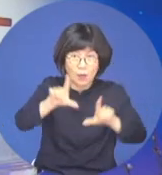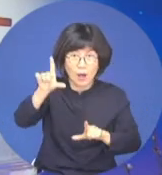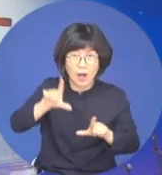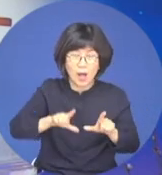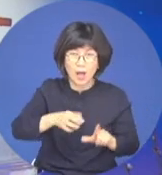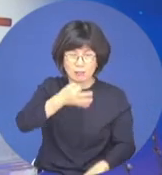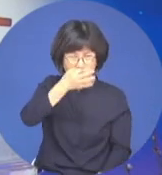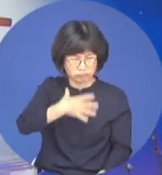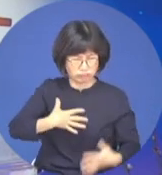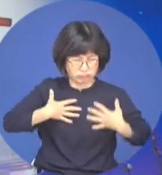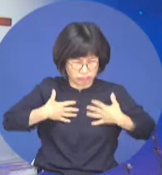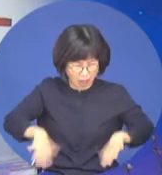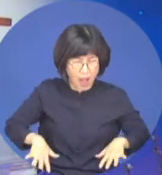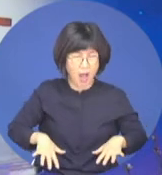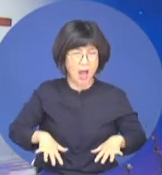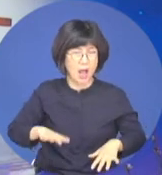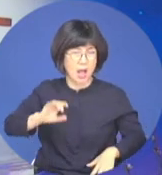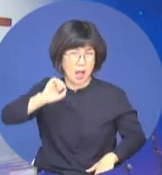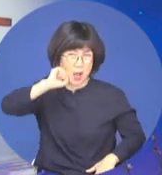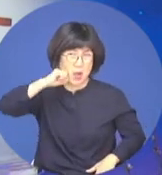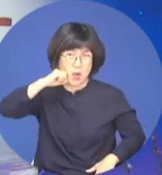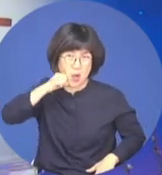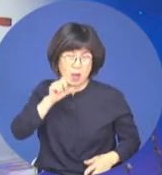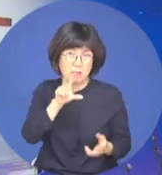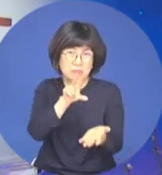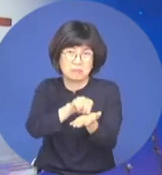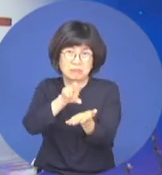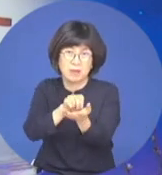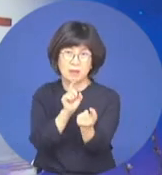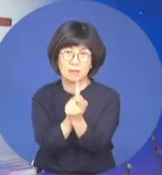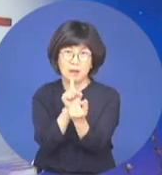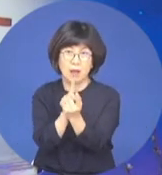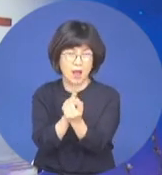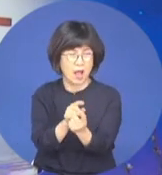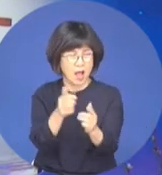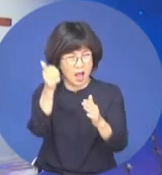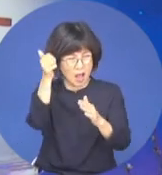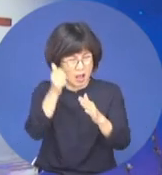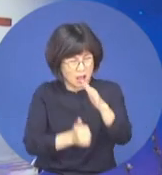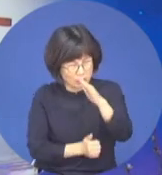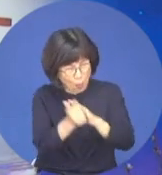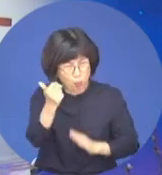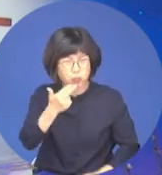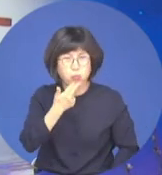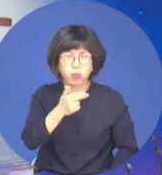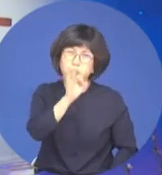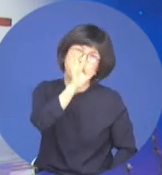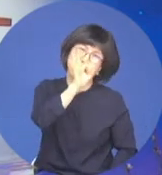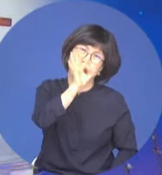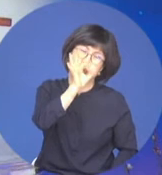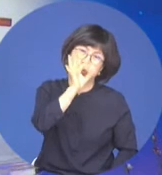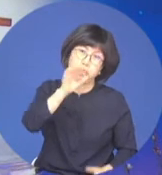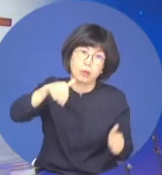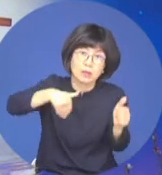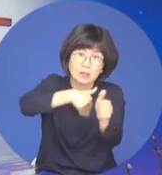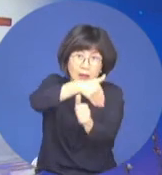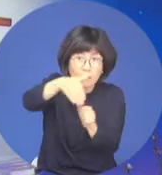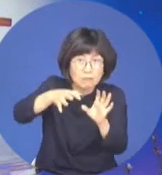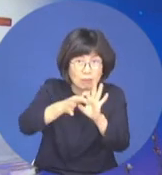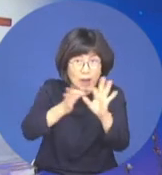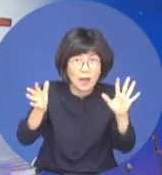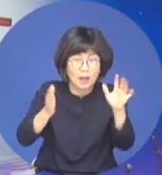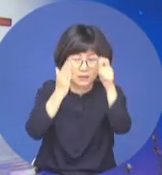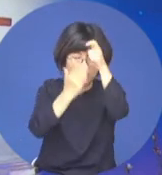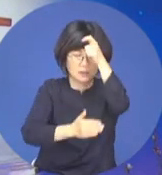다음에 사회가 막 요동을 치고 더 이상 희망이 없다고 생각하는 그 상황이든 어떤 상황이든 간에 성도가